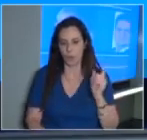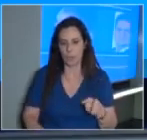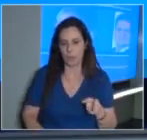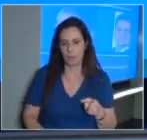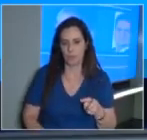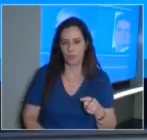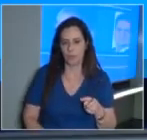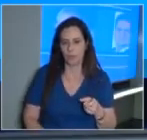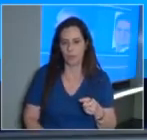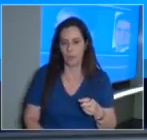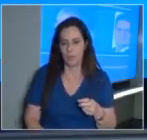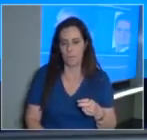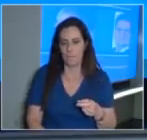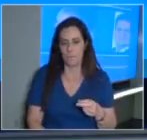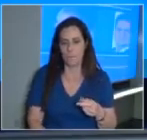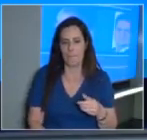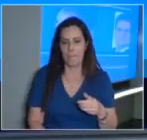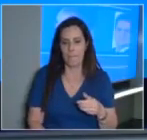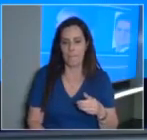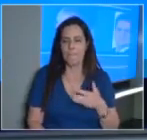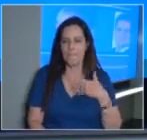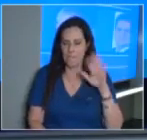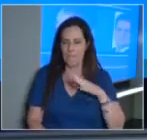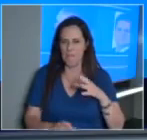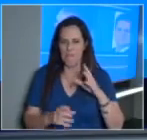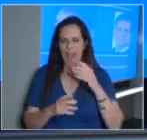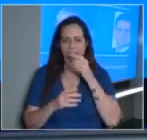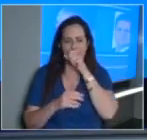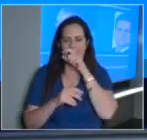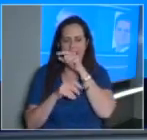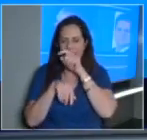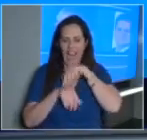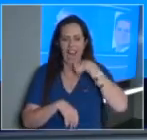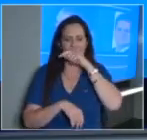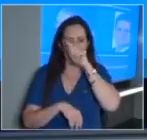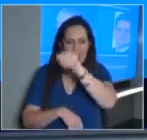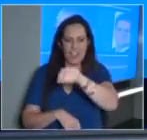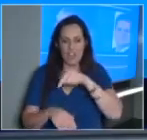צריכים, אנחנו נעבור עור כברת דרך ארוכה כדי להגיע